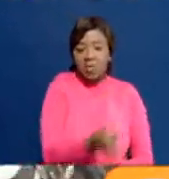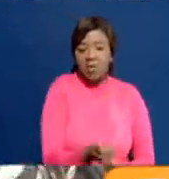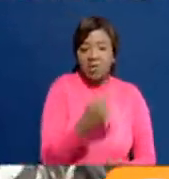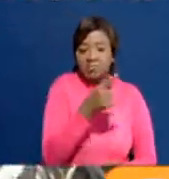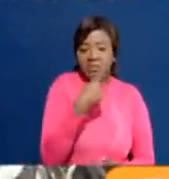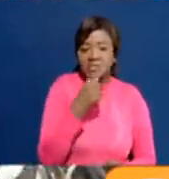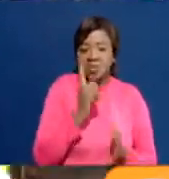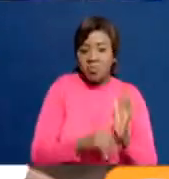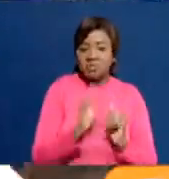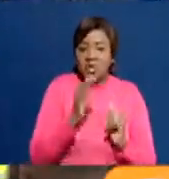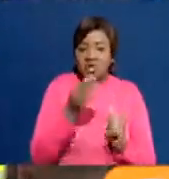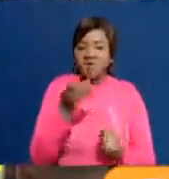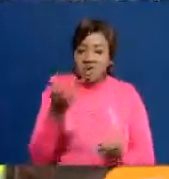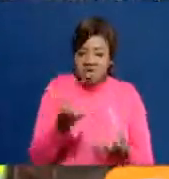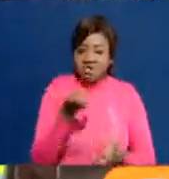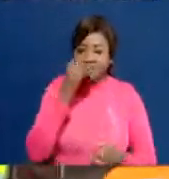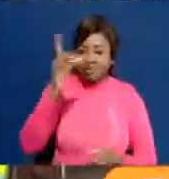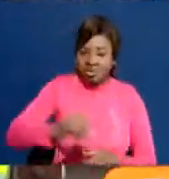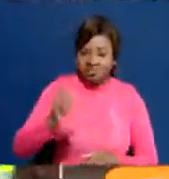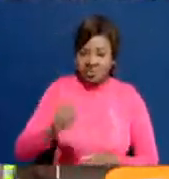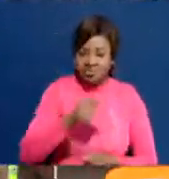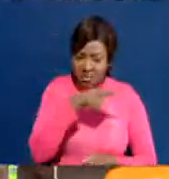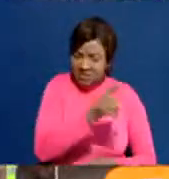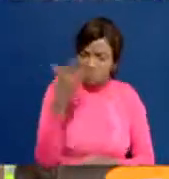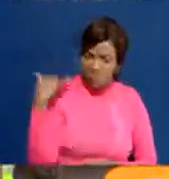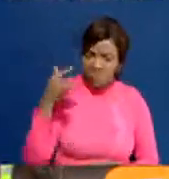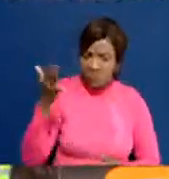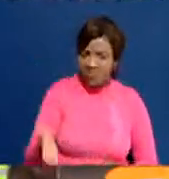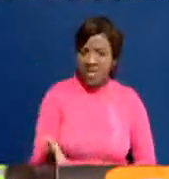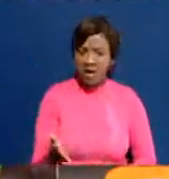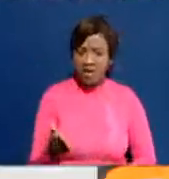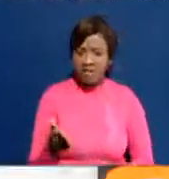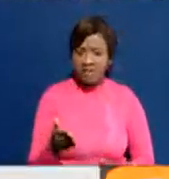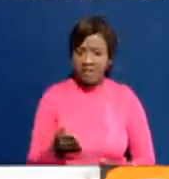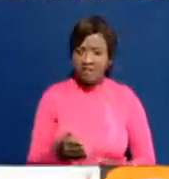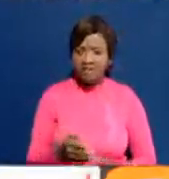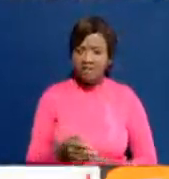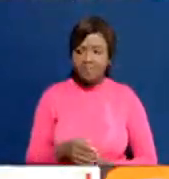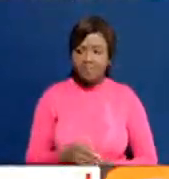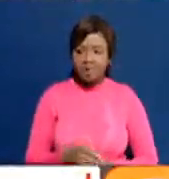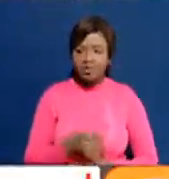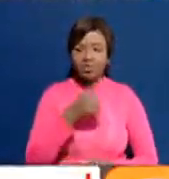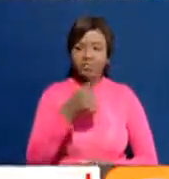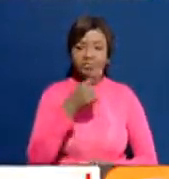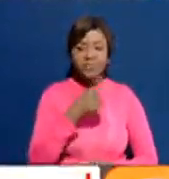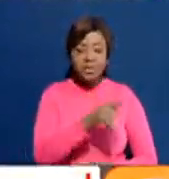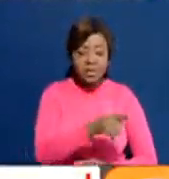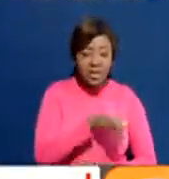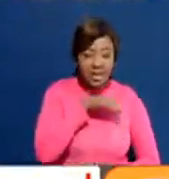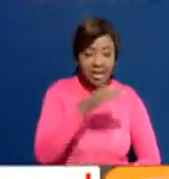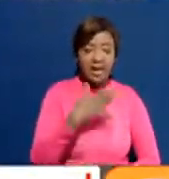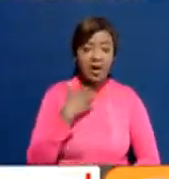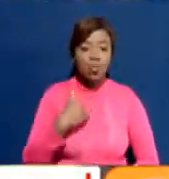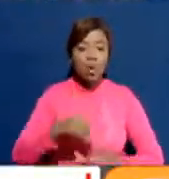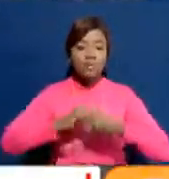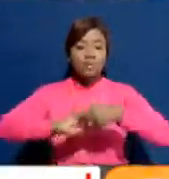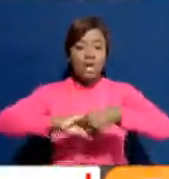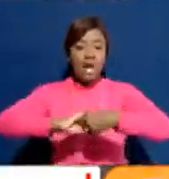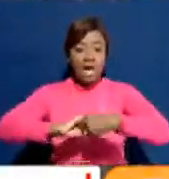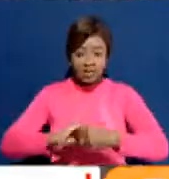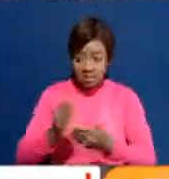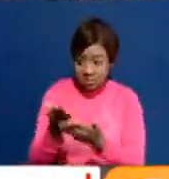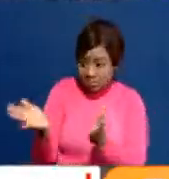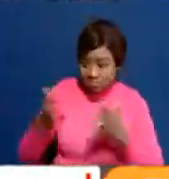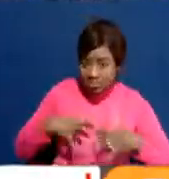ya unga itapungua? Ameletea huyu rais kisirani aki anataka handshake. Munataka handshake?